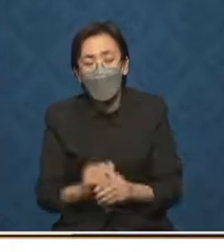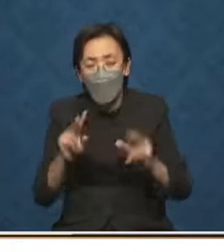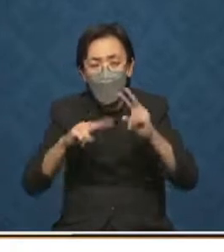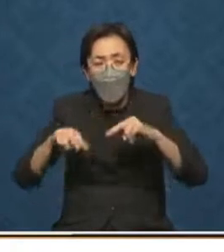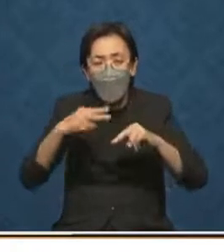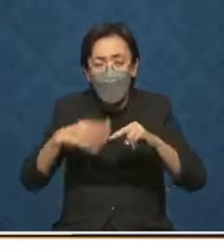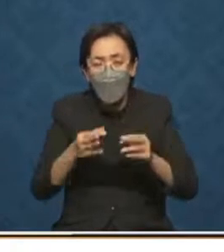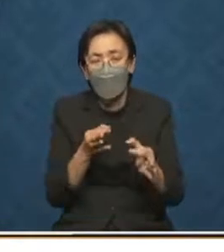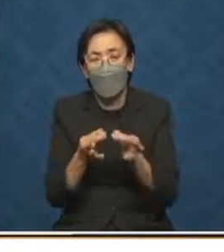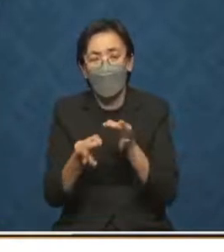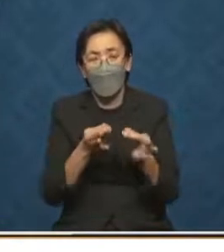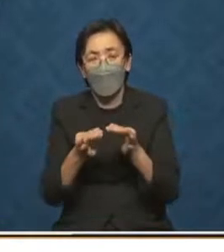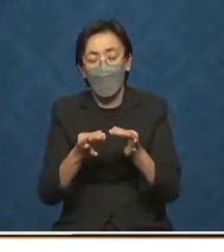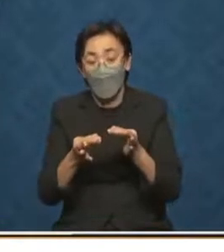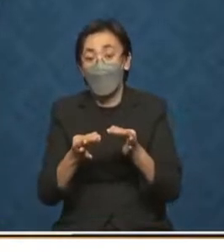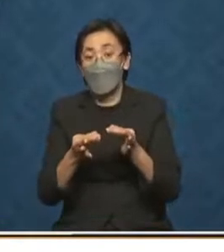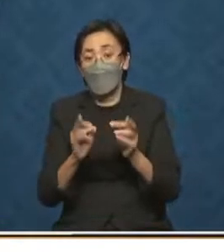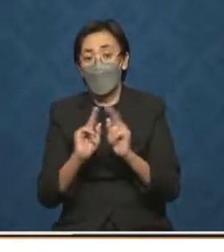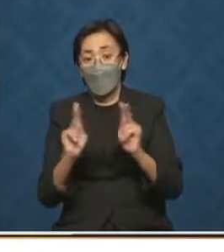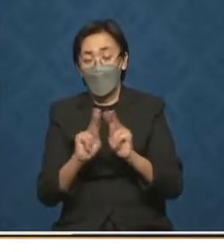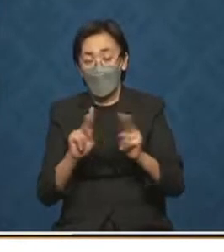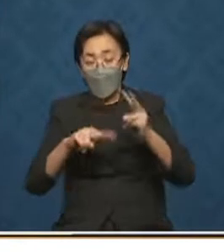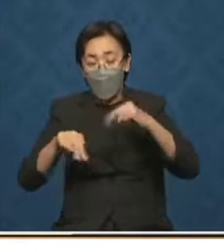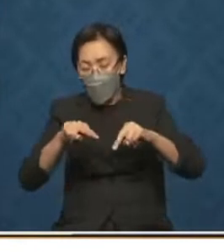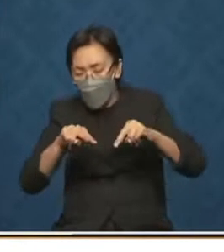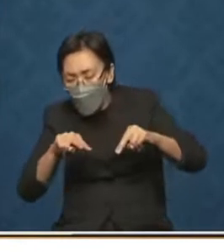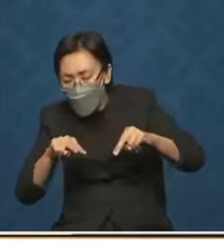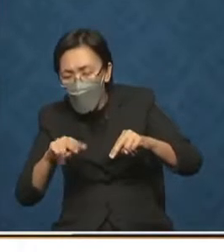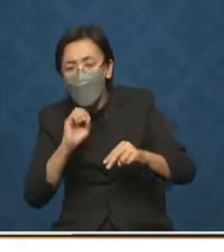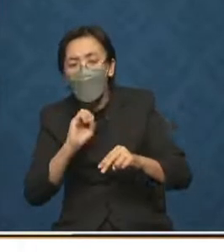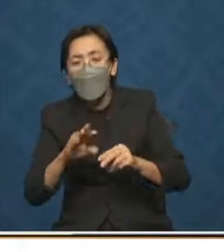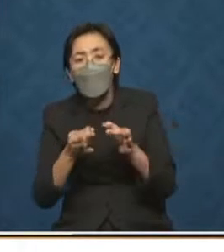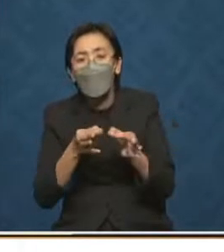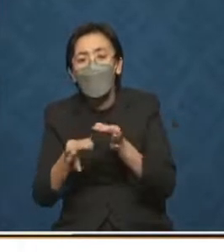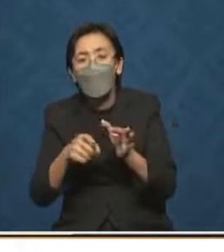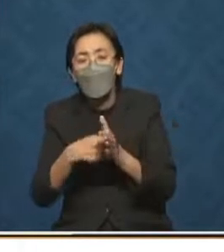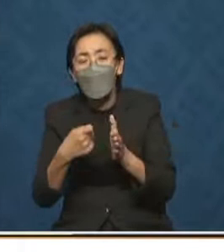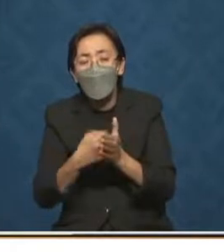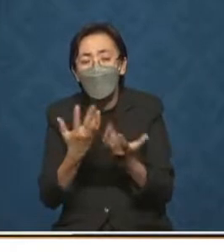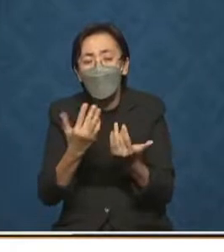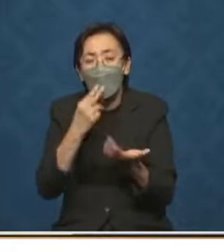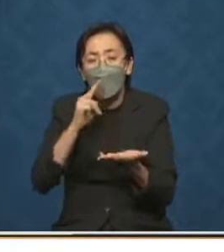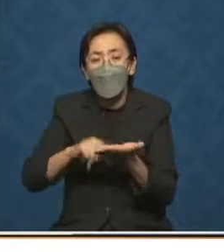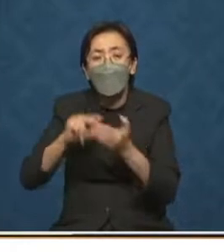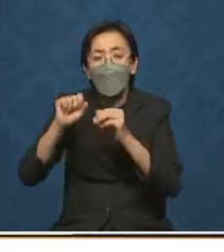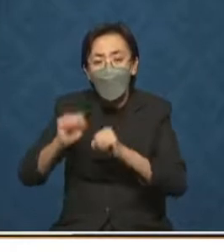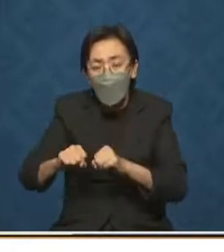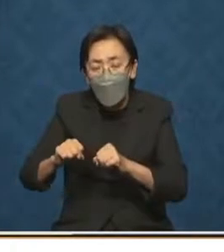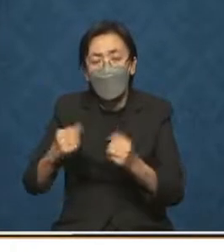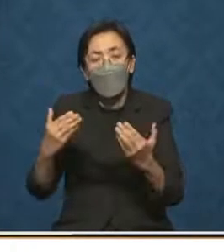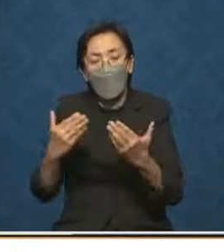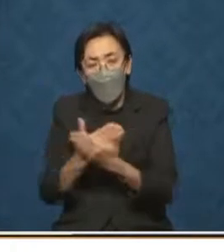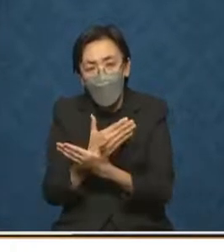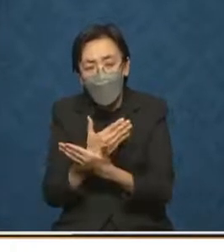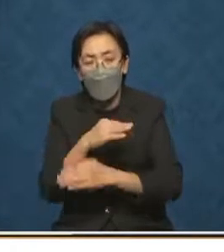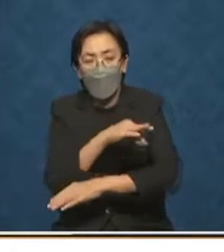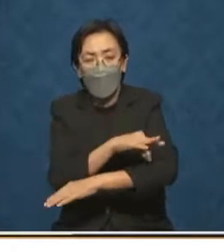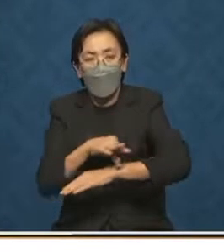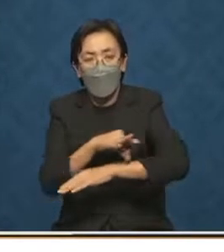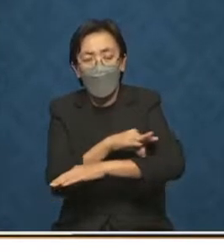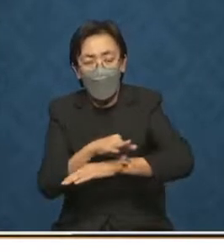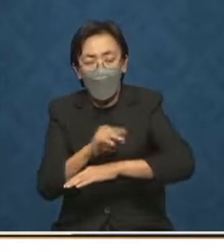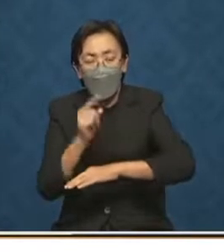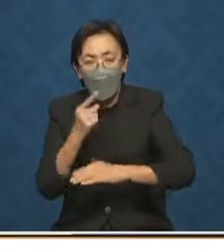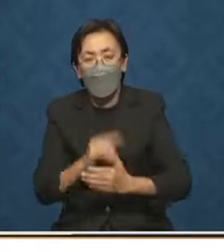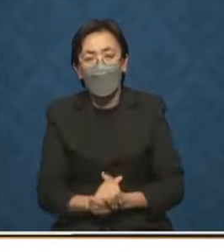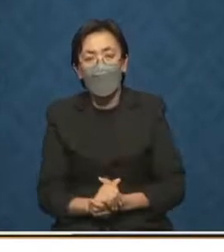ะได้รบคำชี้แงจากขนาดกรการตรจรับพัสดุว่ากำลงรอนังสืออนุรมั ขอเปลี่ยนแลง แบบฐานแผง